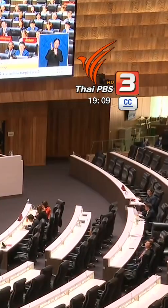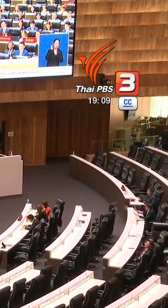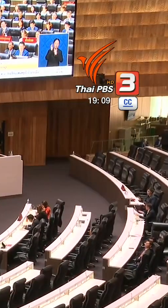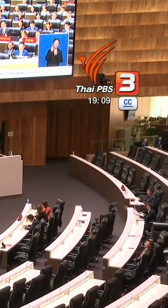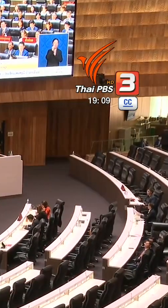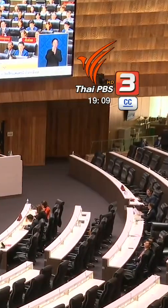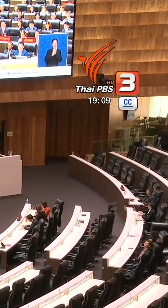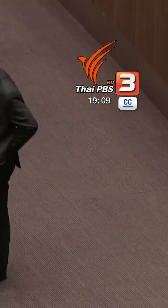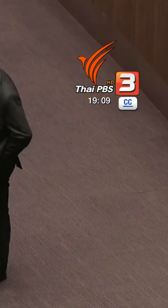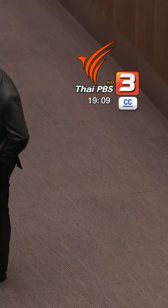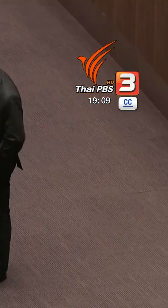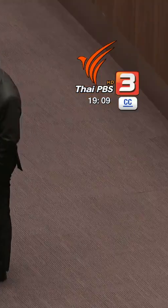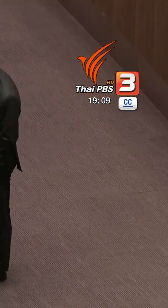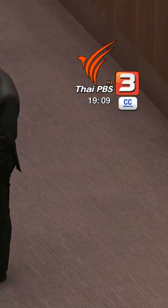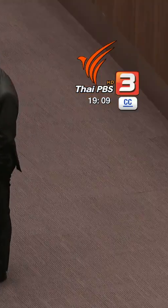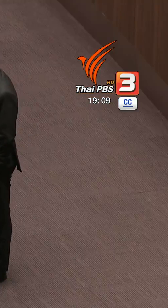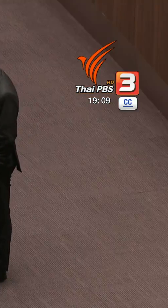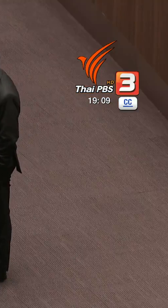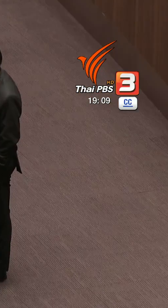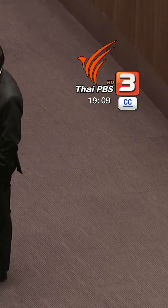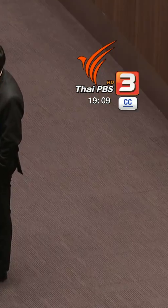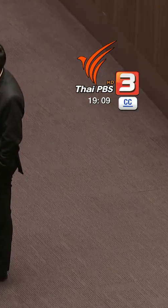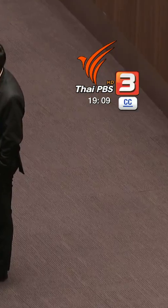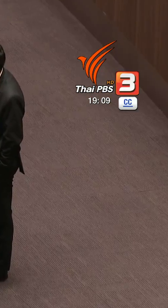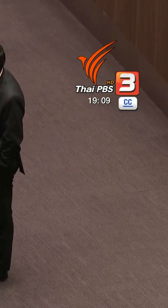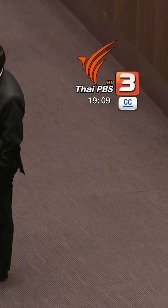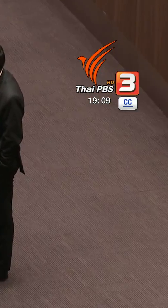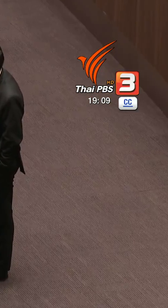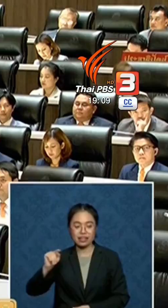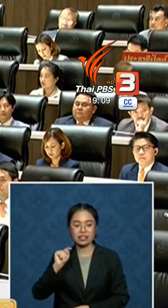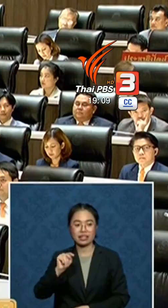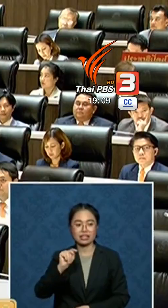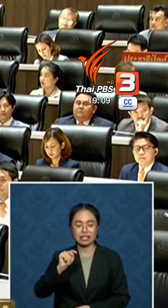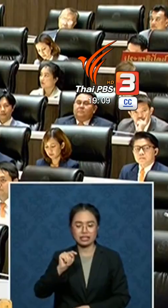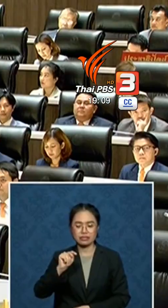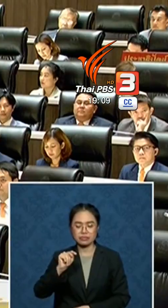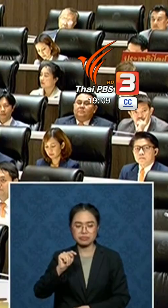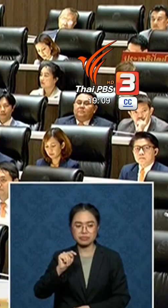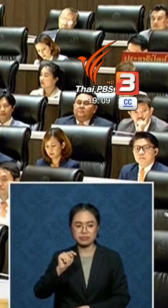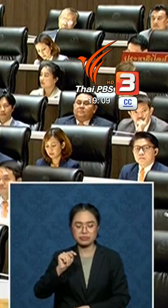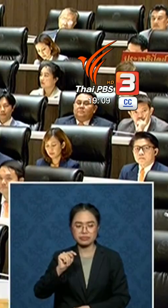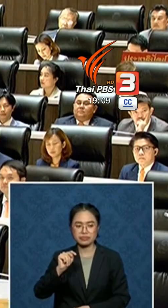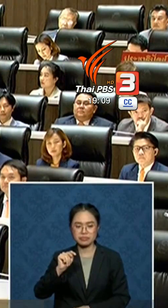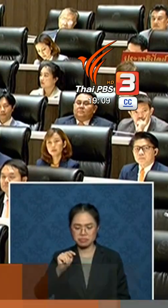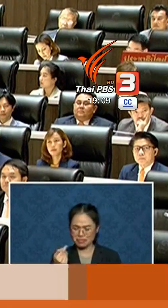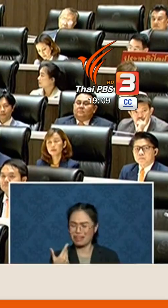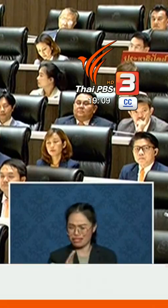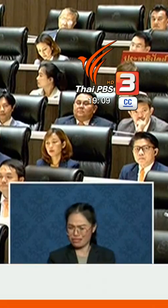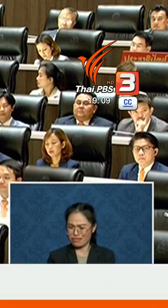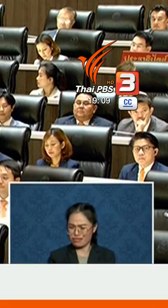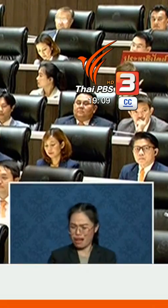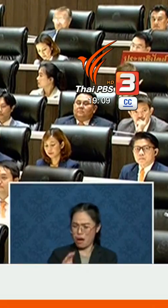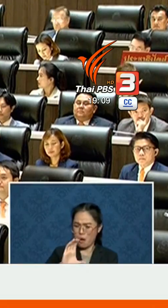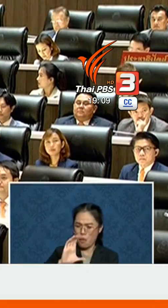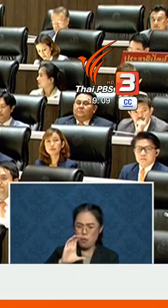รัฐบาลรวมการเฉพาะกิจเพื่อแบ่งปันอำนาจเราจะพบว่ามันเป็นงบประมาณที่